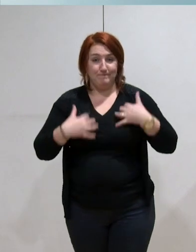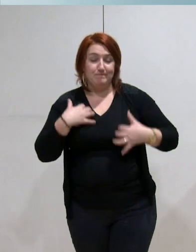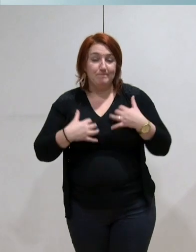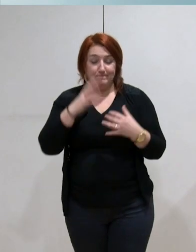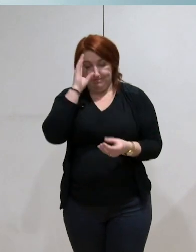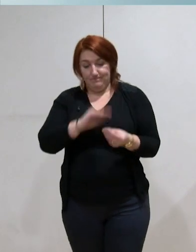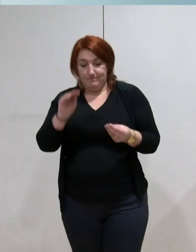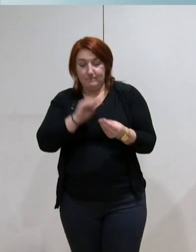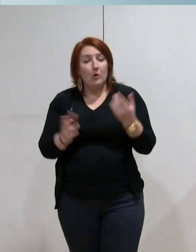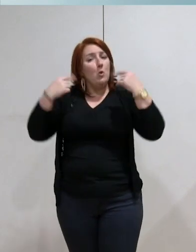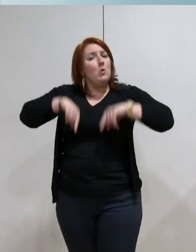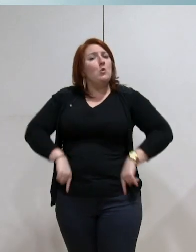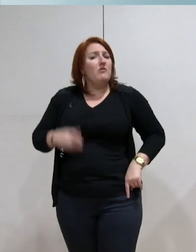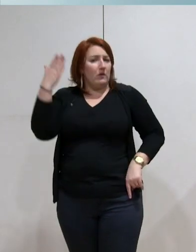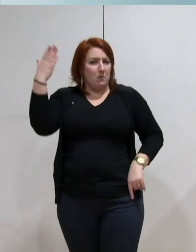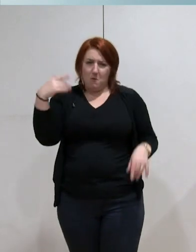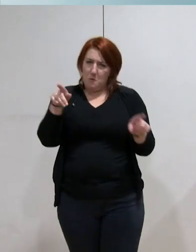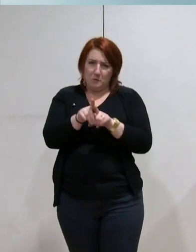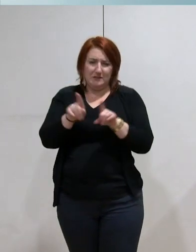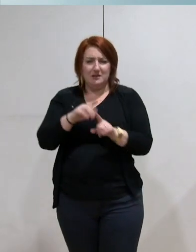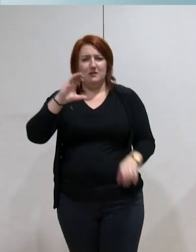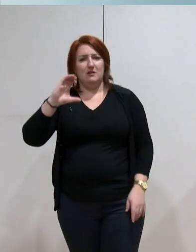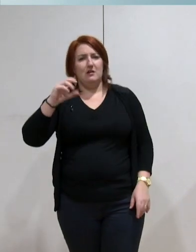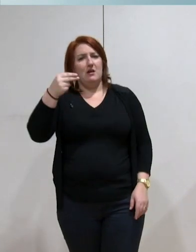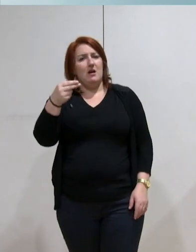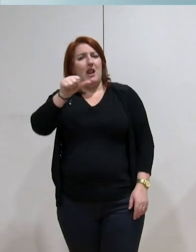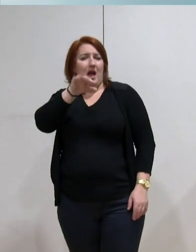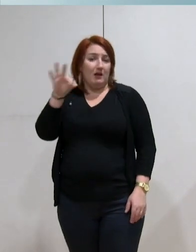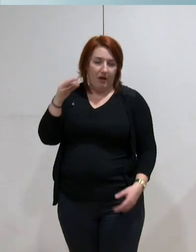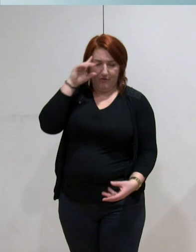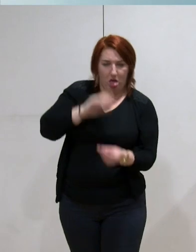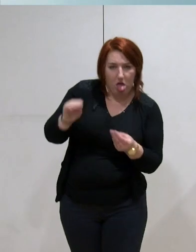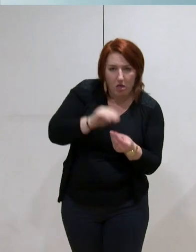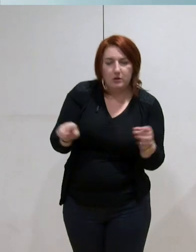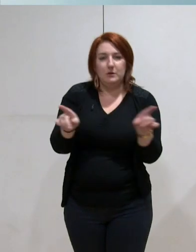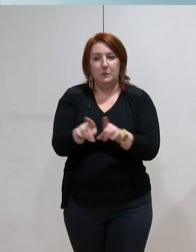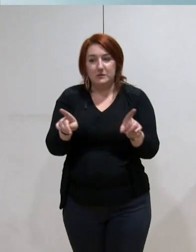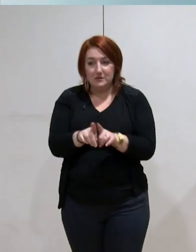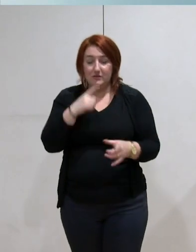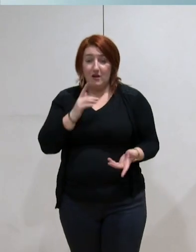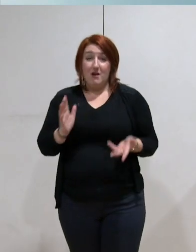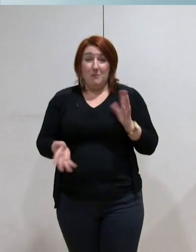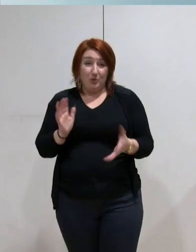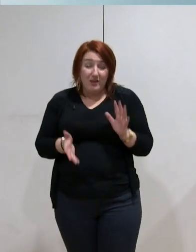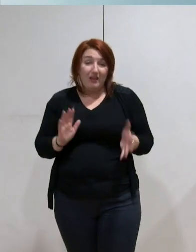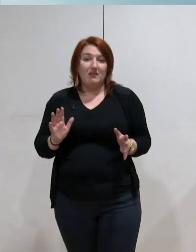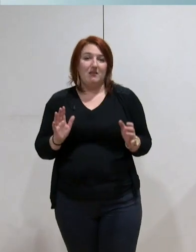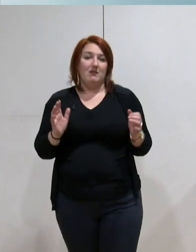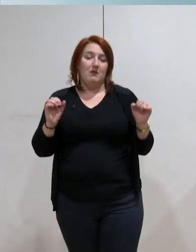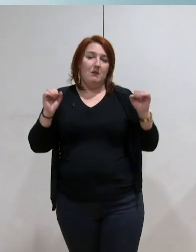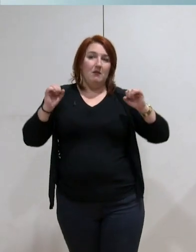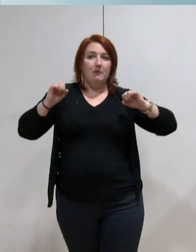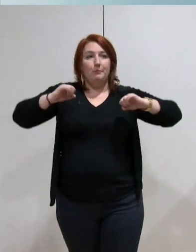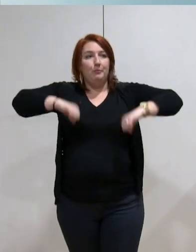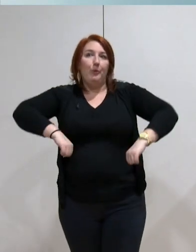aussi le gouvernement et et la knaf et qui pourrait trouver un certain nombre d'issus